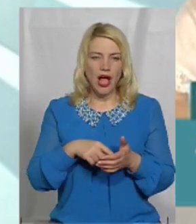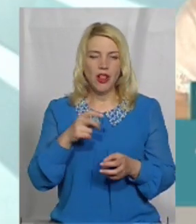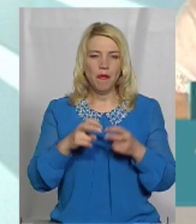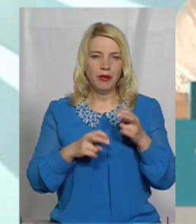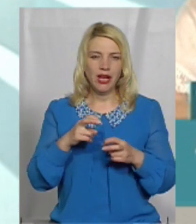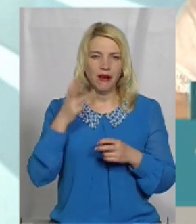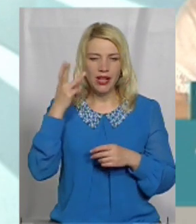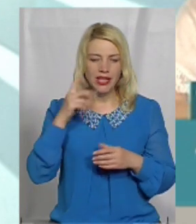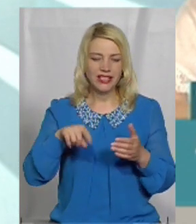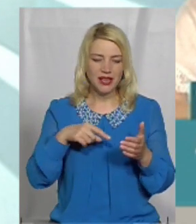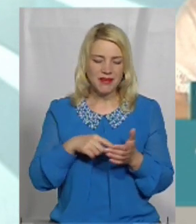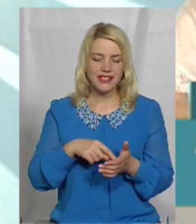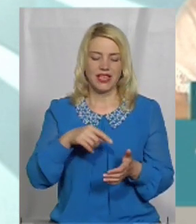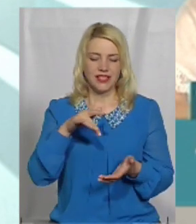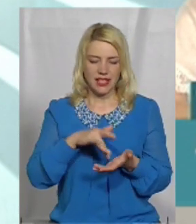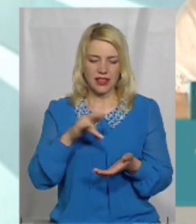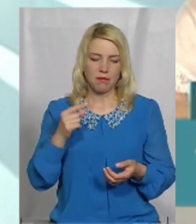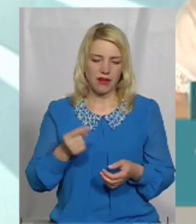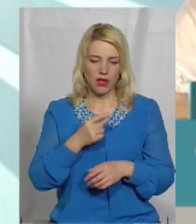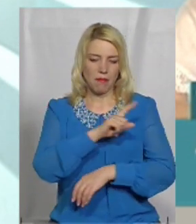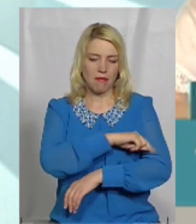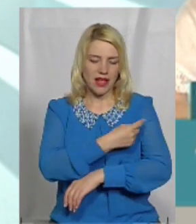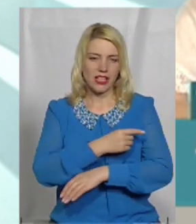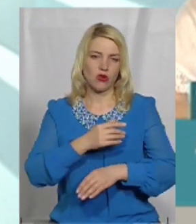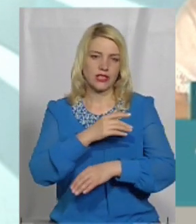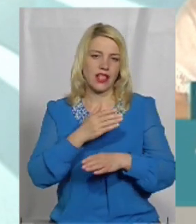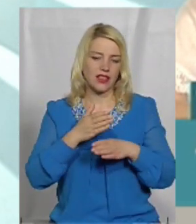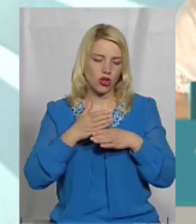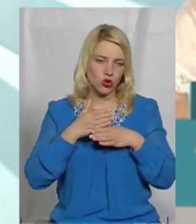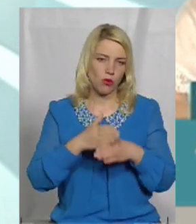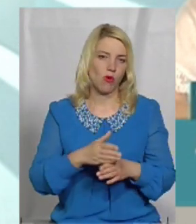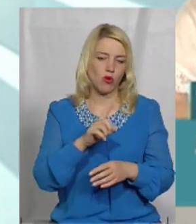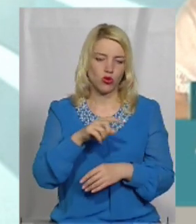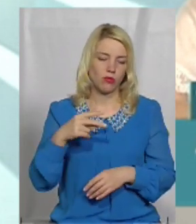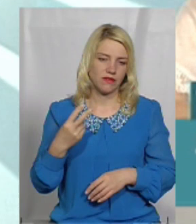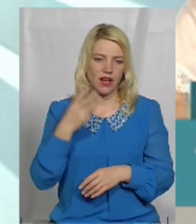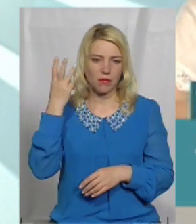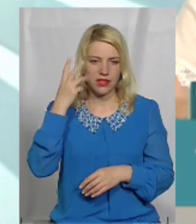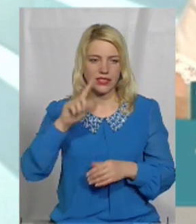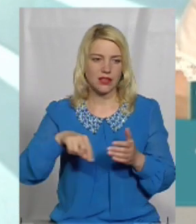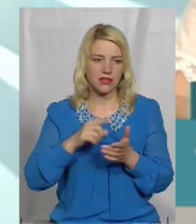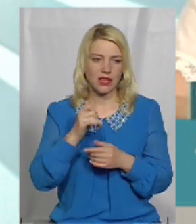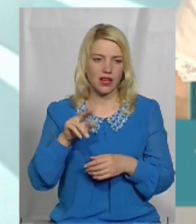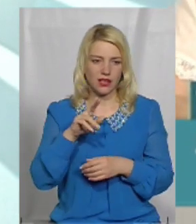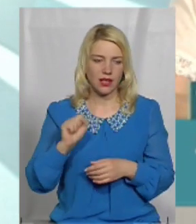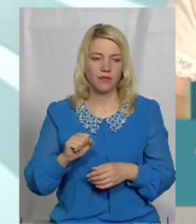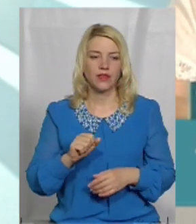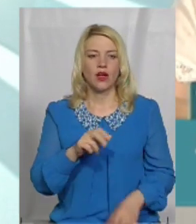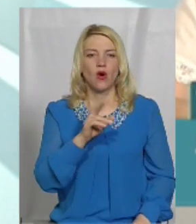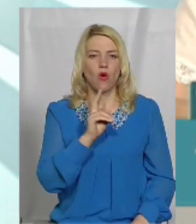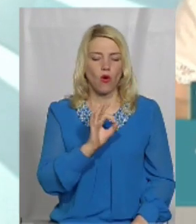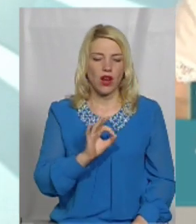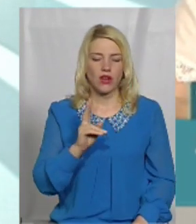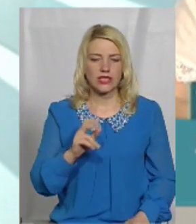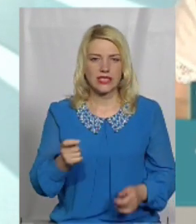підприємства «Хмельницький міський центр первинної медико-санітарної допомоги номер 2 Хмельницької міської ради», та Ольгою